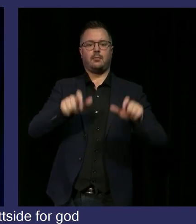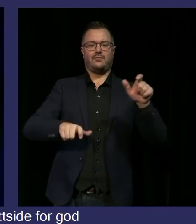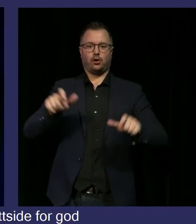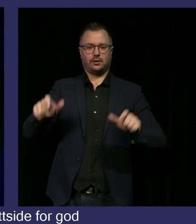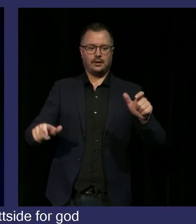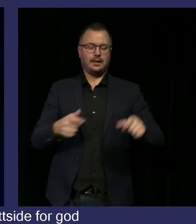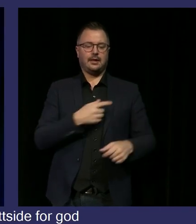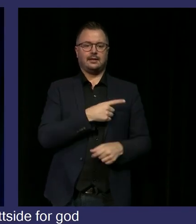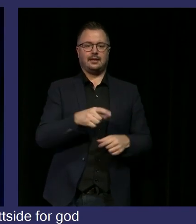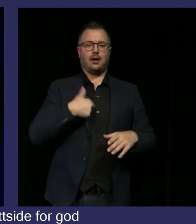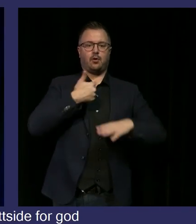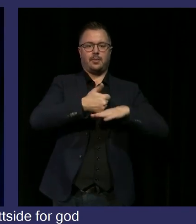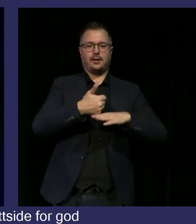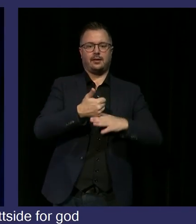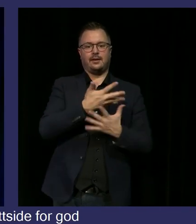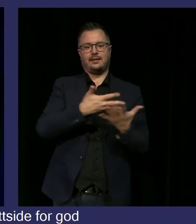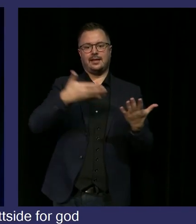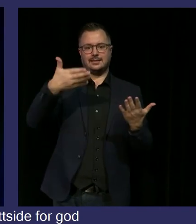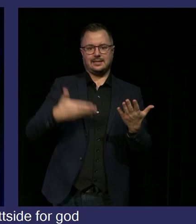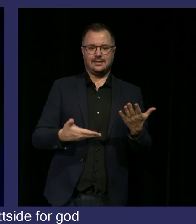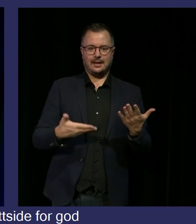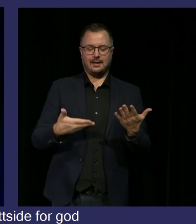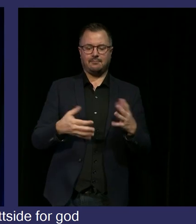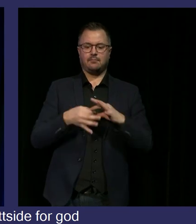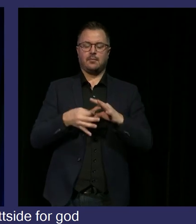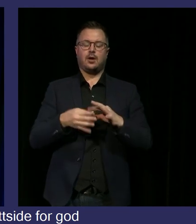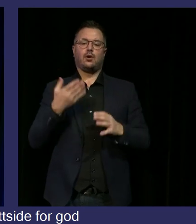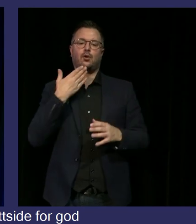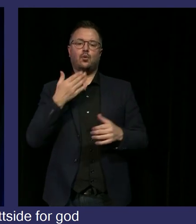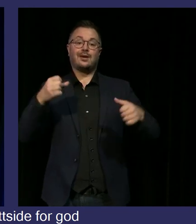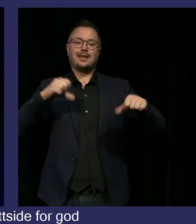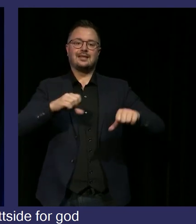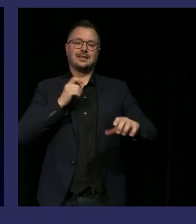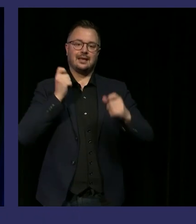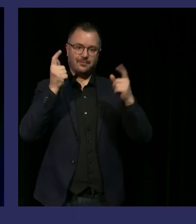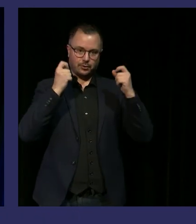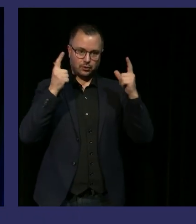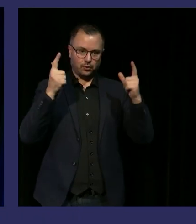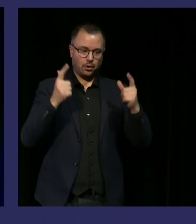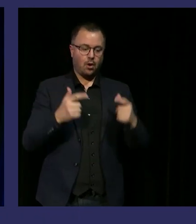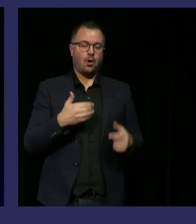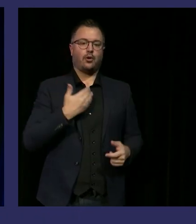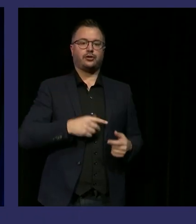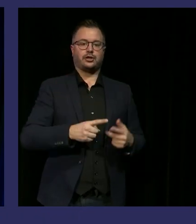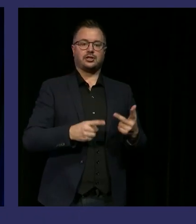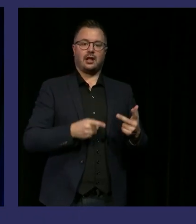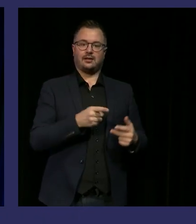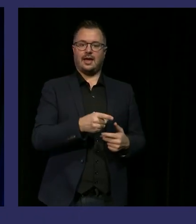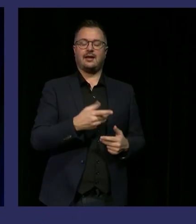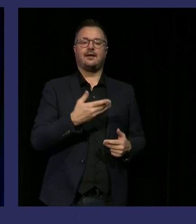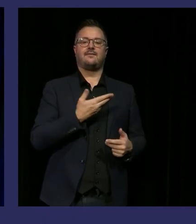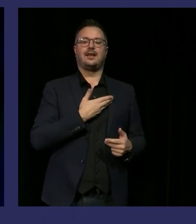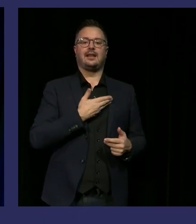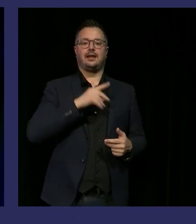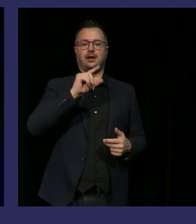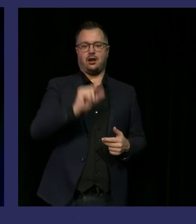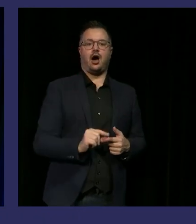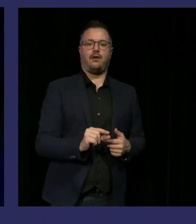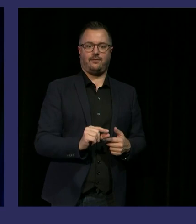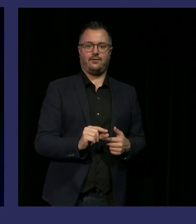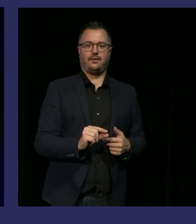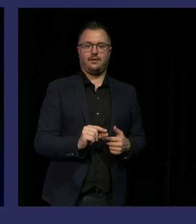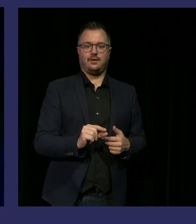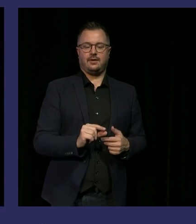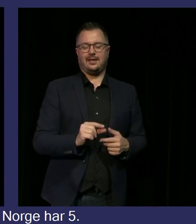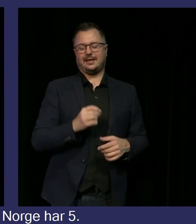egen nettside for god krisekommunikasjon. Og så jo dødstallene der veldig lave. Det 0,5 døde der per 100. Dette sikkert ikke